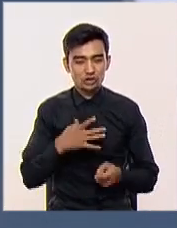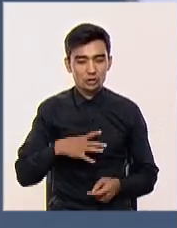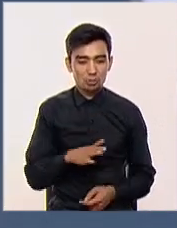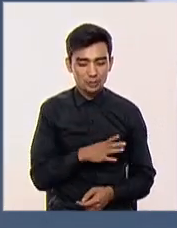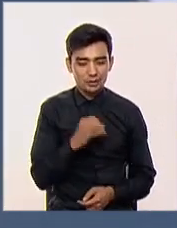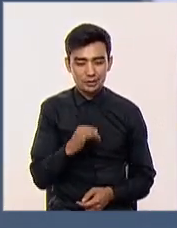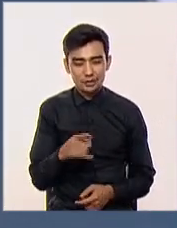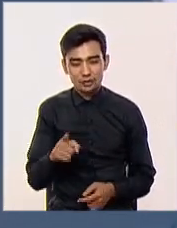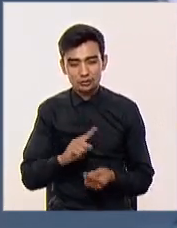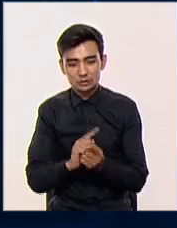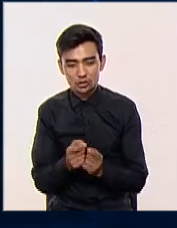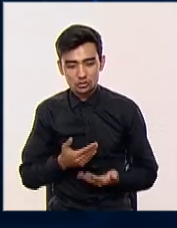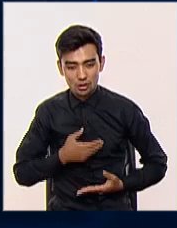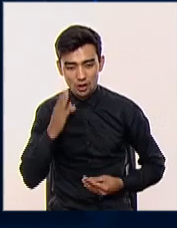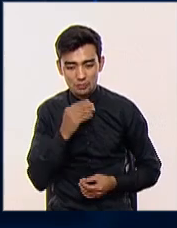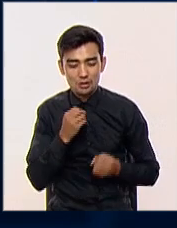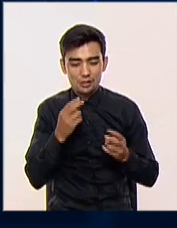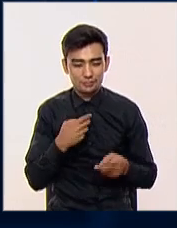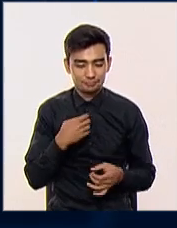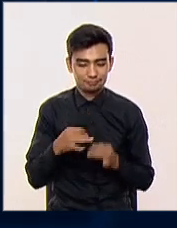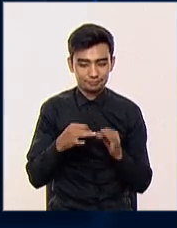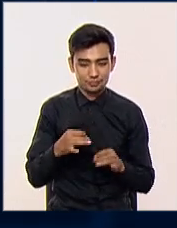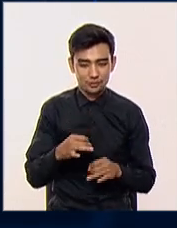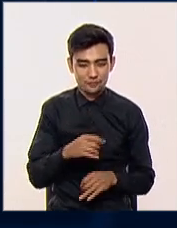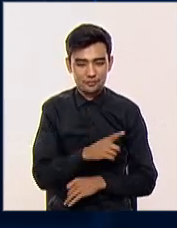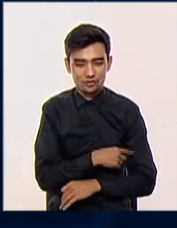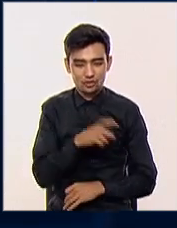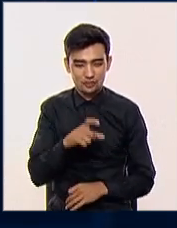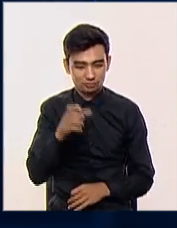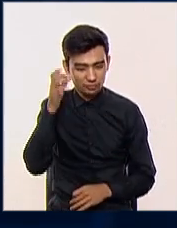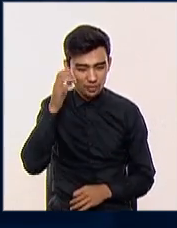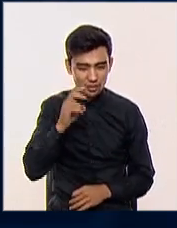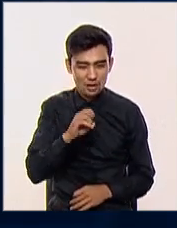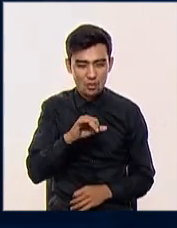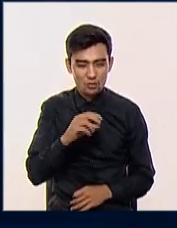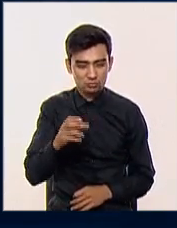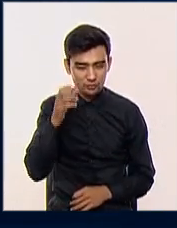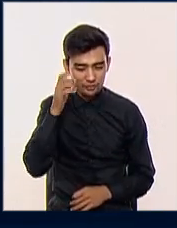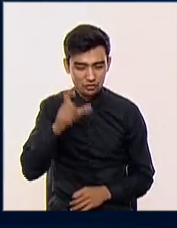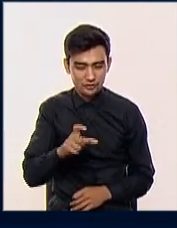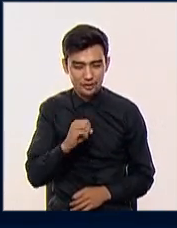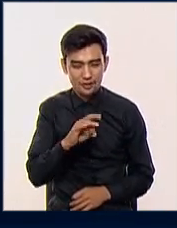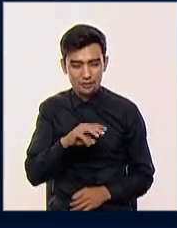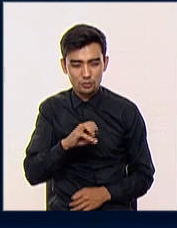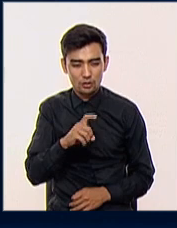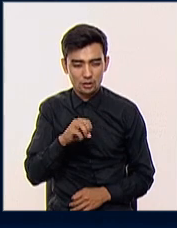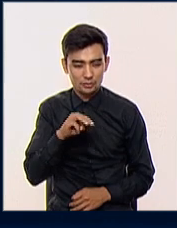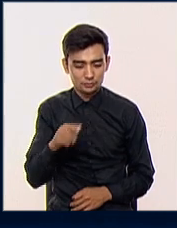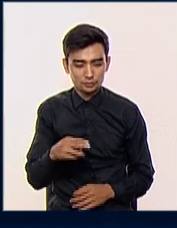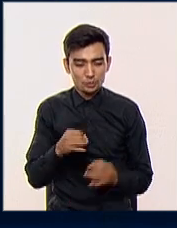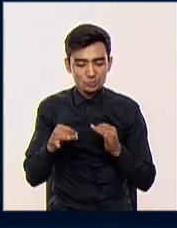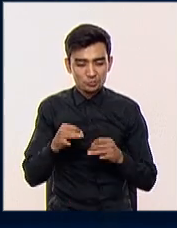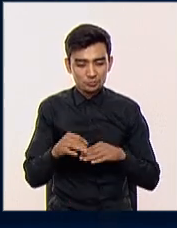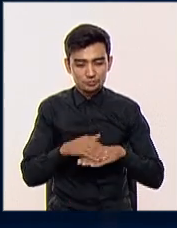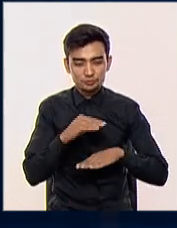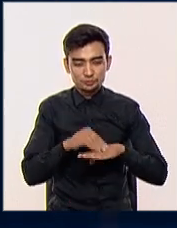Способны ли они что-то изменить? Поговорим об этом с доктором политических наук, профессором Ермухаметом Ертызбаевым. Добрый